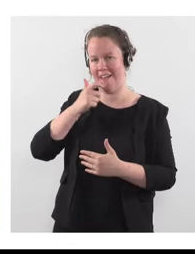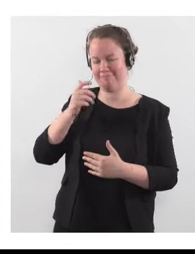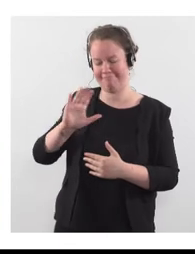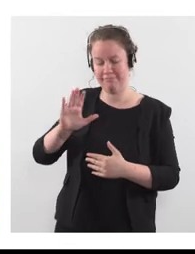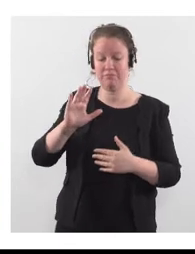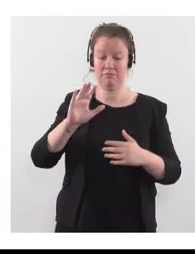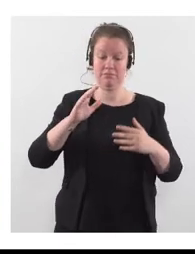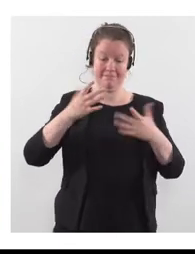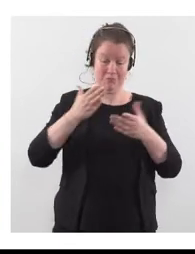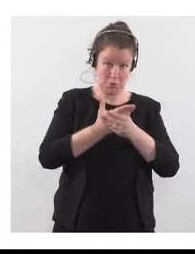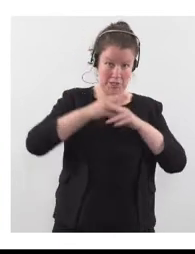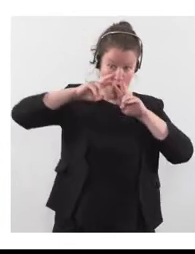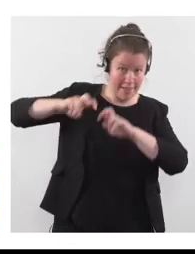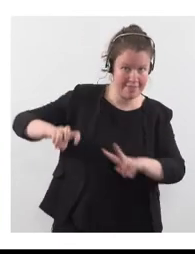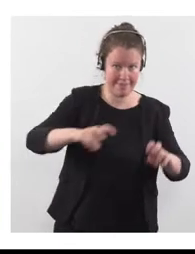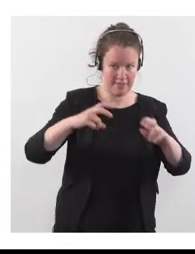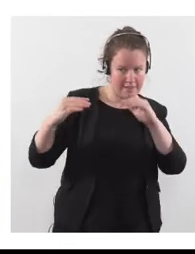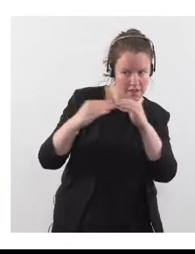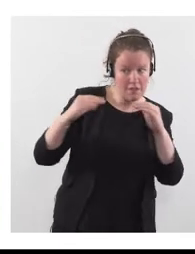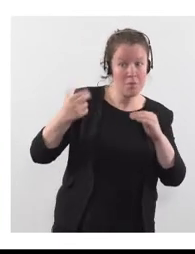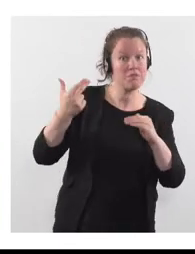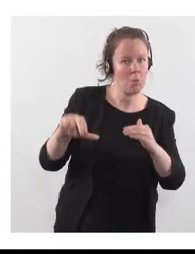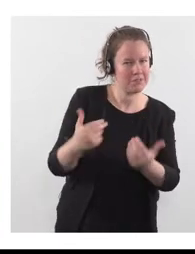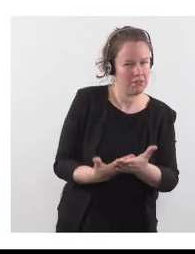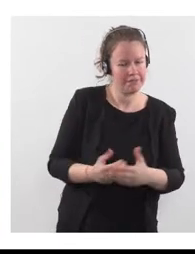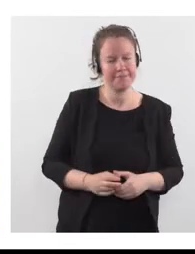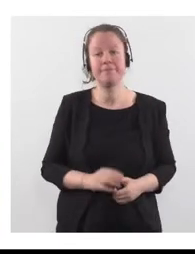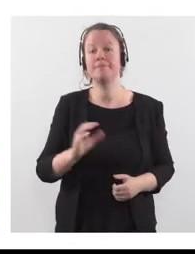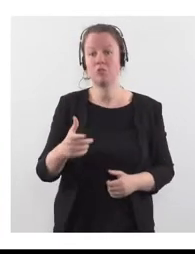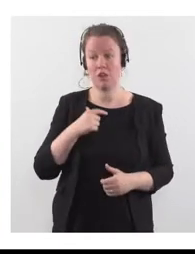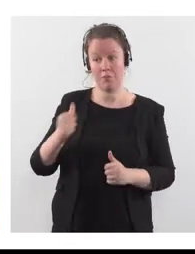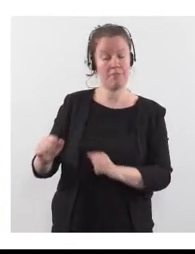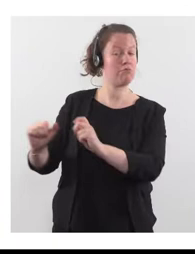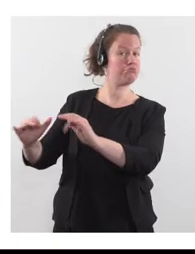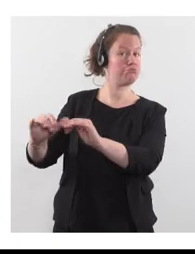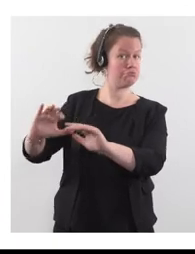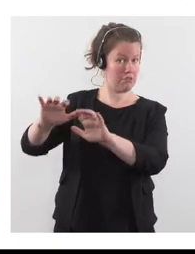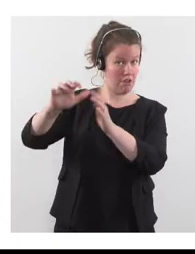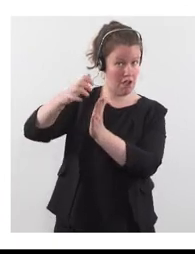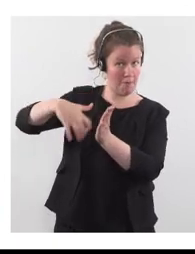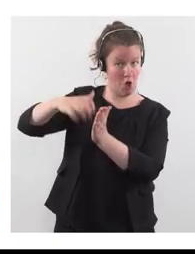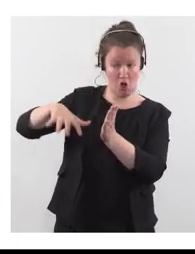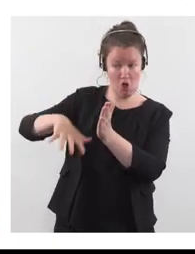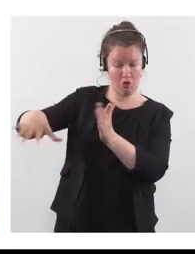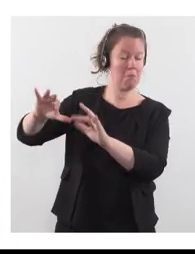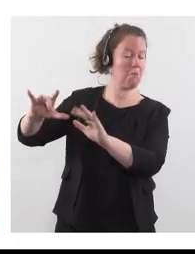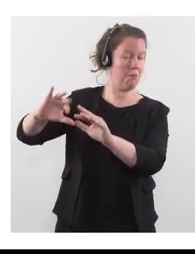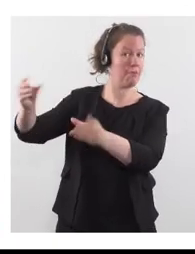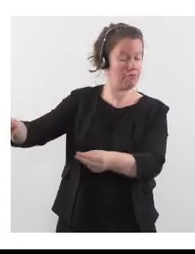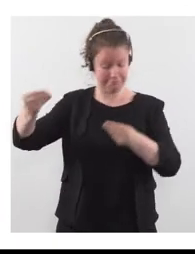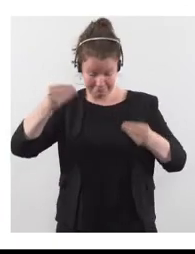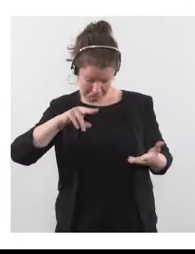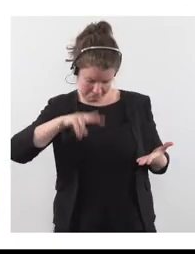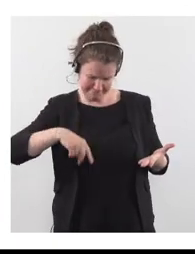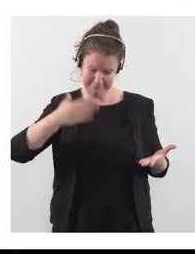leur demandé de nous renvoyer un rapport. S'ils le refusaient ou si nous n'aimions pas ce qu'ils avaient dit, nous procéderions à un plan d'action, c'est-à-dire